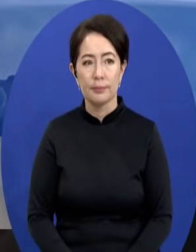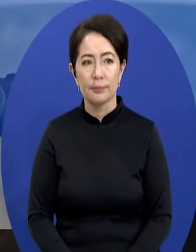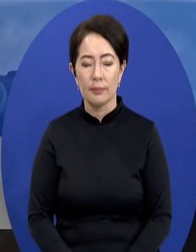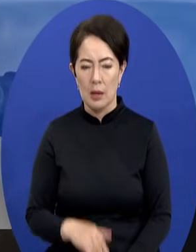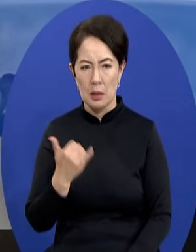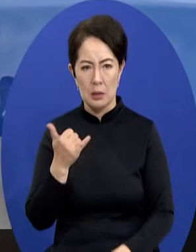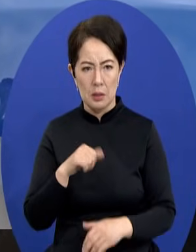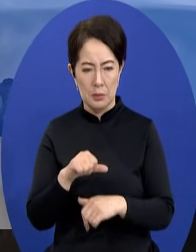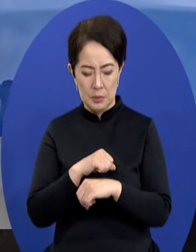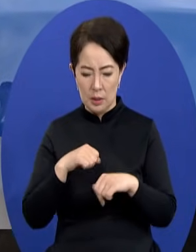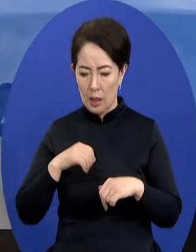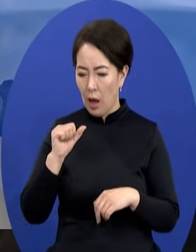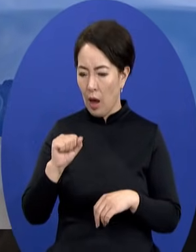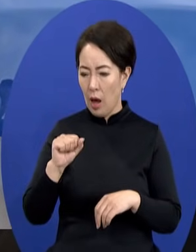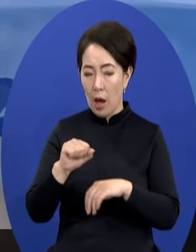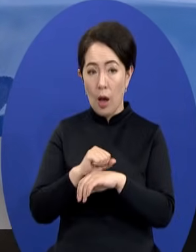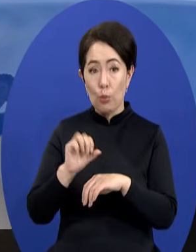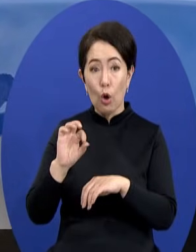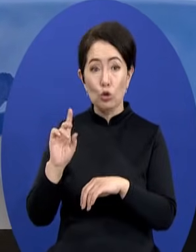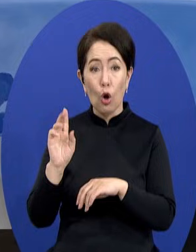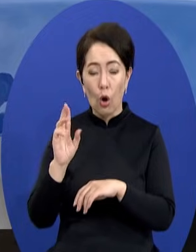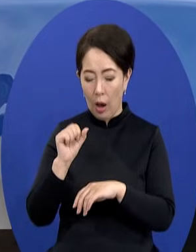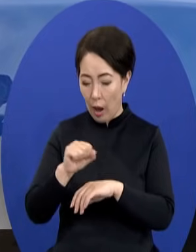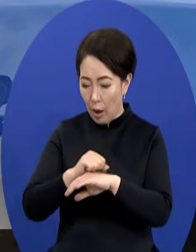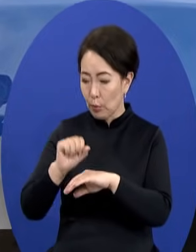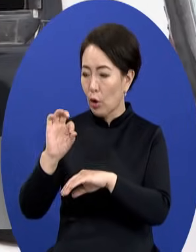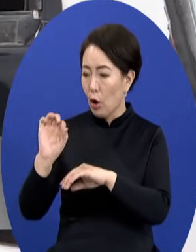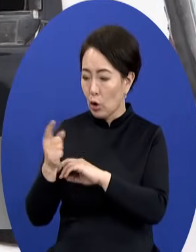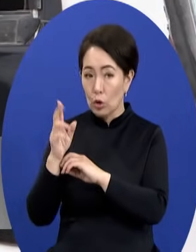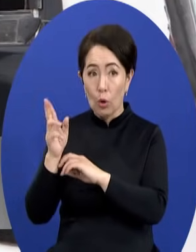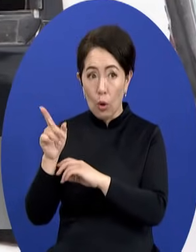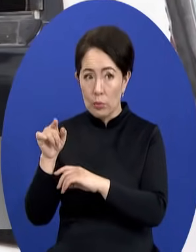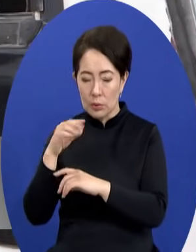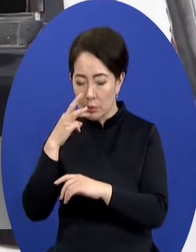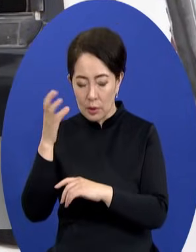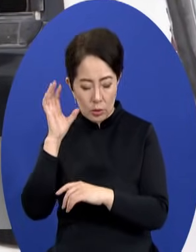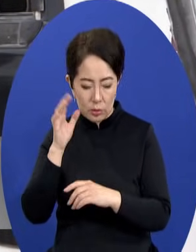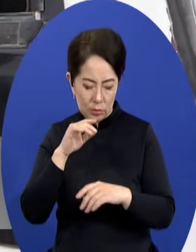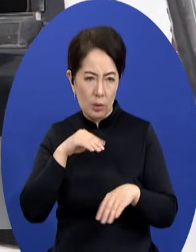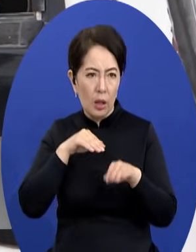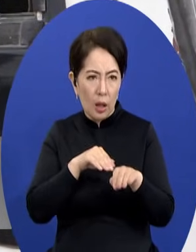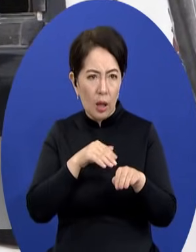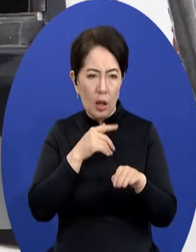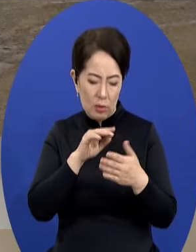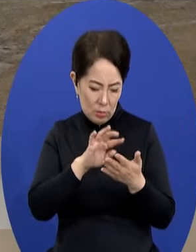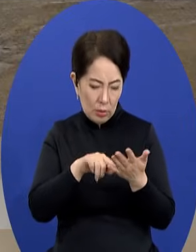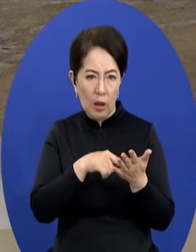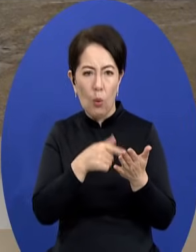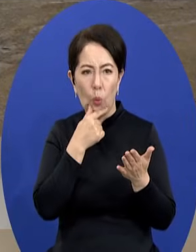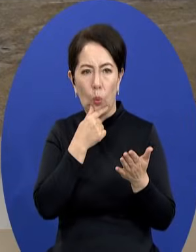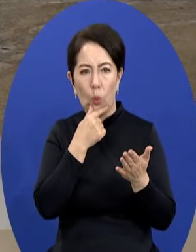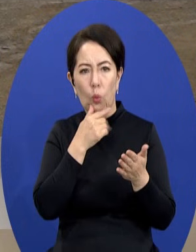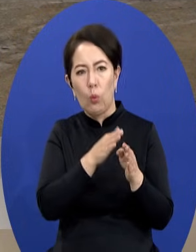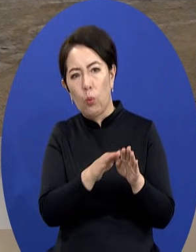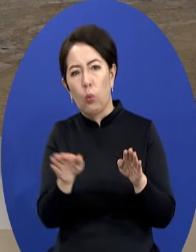Зарим иргэд аймгийн онцгой комиссаас мэдээлэл авахгүйгээр Өвөрхангай аймгийг зорих аялал төлөвлөж, тарны хяналтын цэг дээрээс аяллалын маршрутаа өөрчлөх